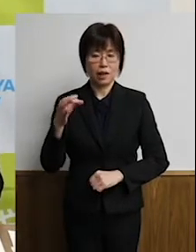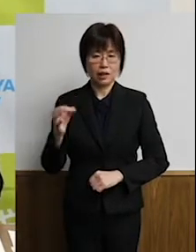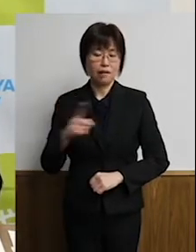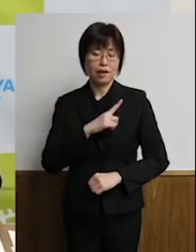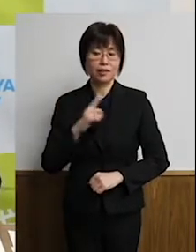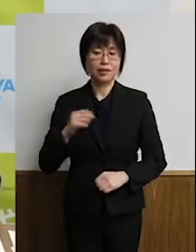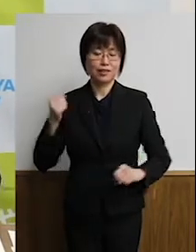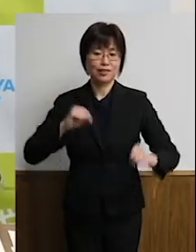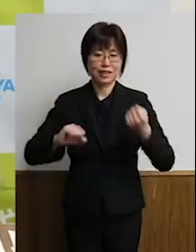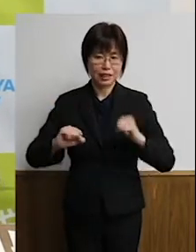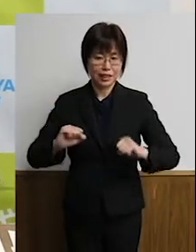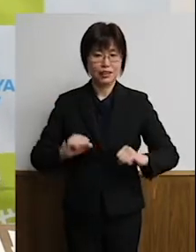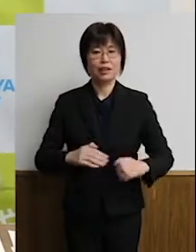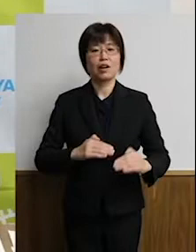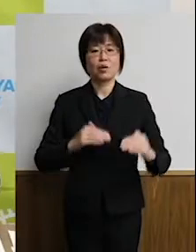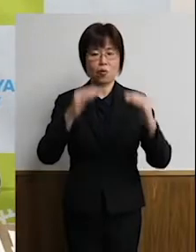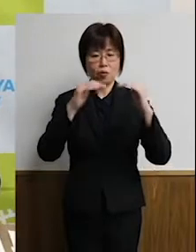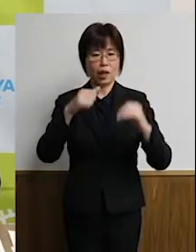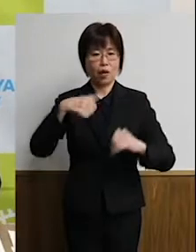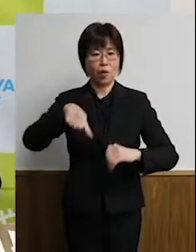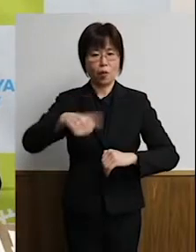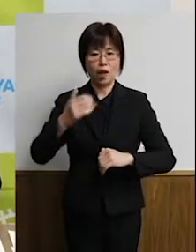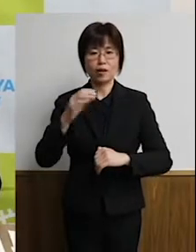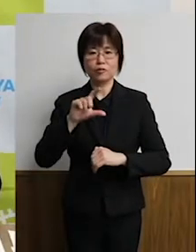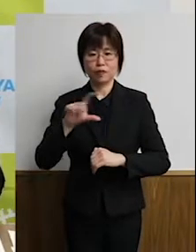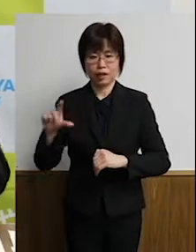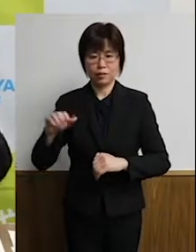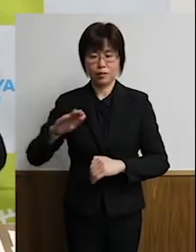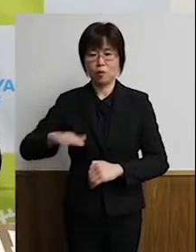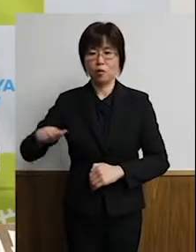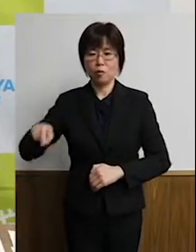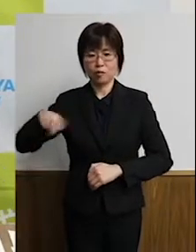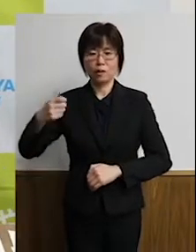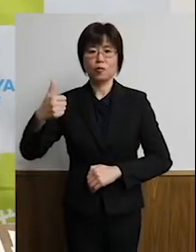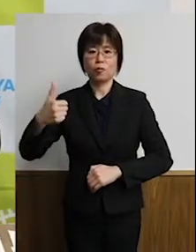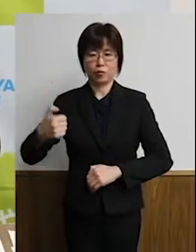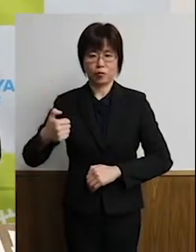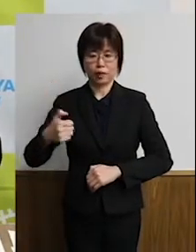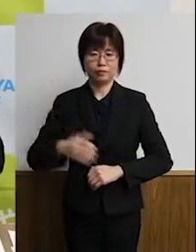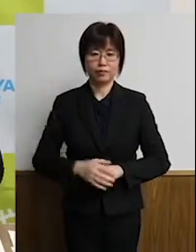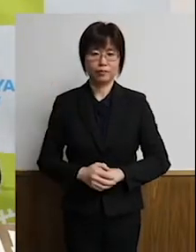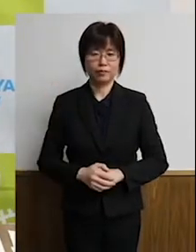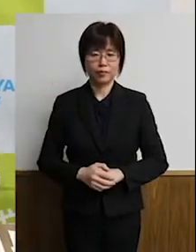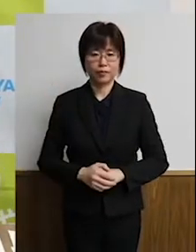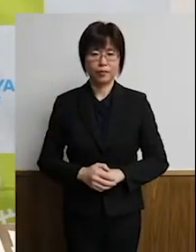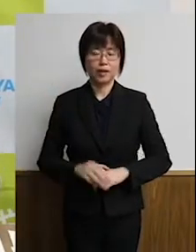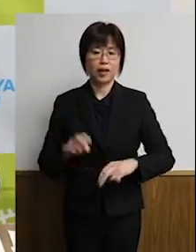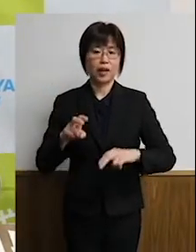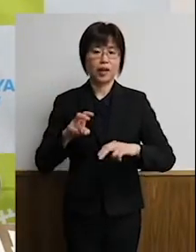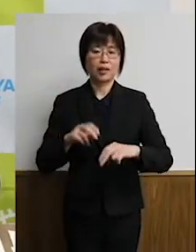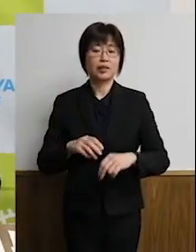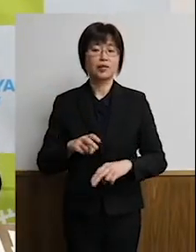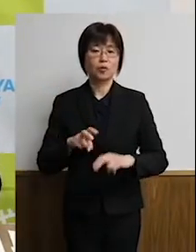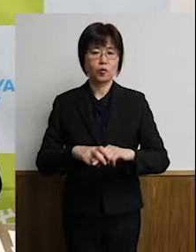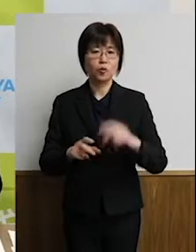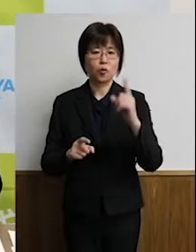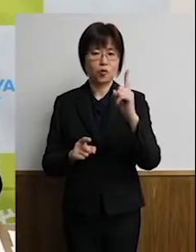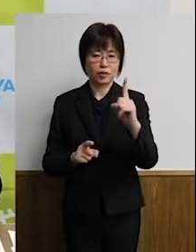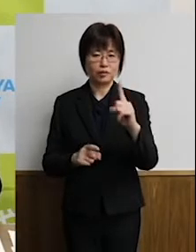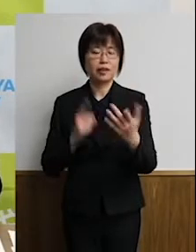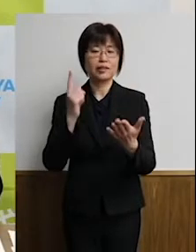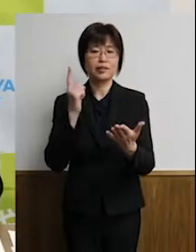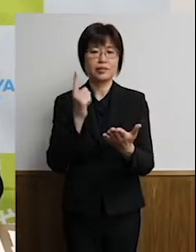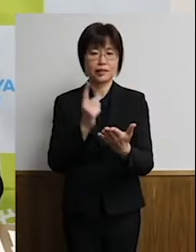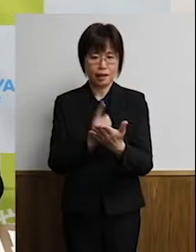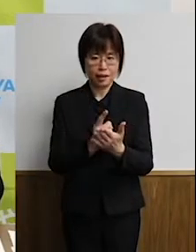日乗車券が大人500円、子ども250円となっており、また乗車区間に関係な